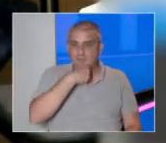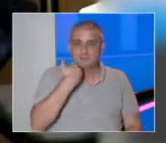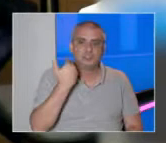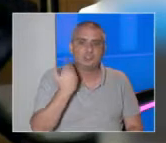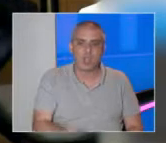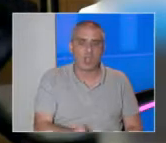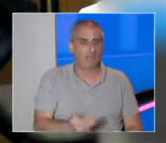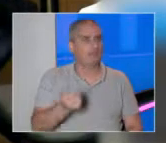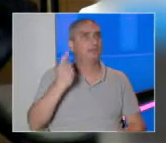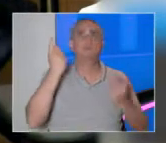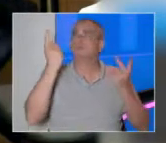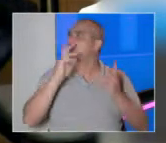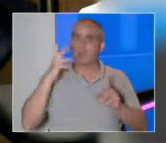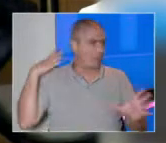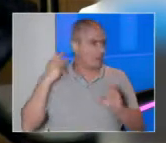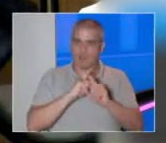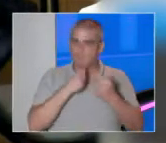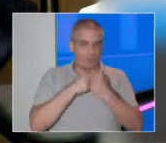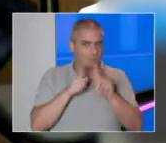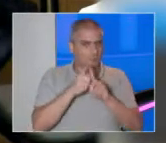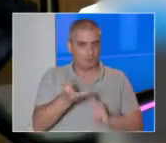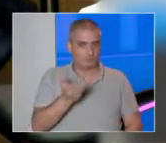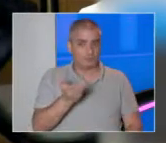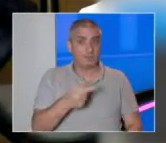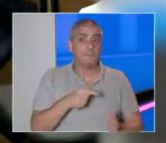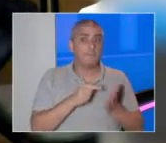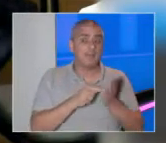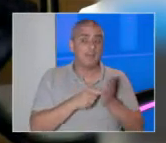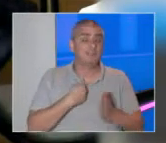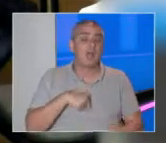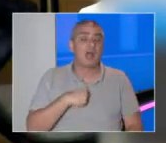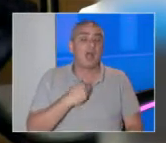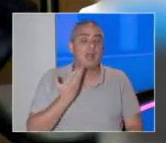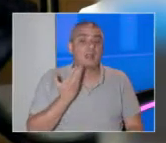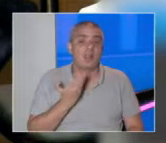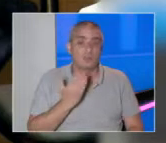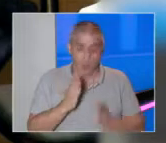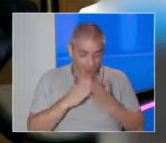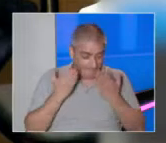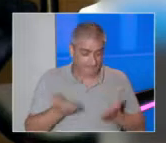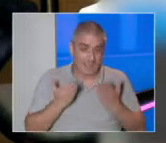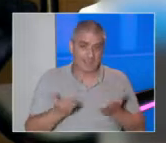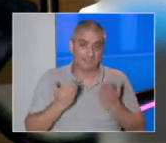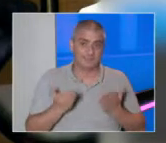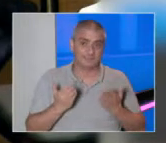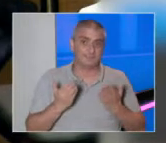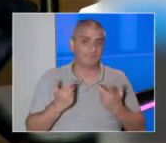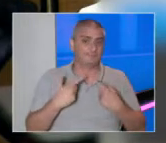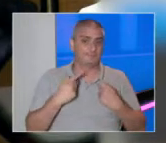רגעים שמעולם לא התמודדנו איתם. ולכן אנחנו, הבית הזה יגלה